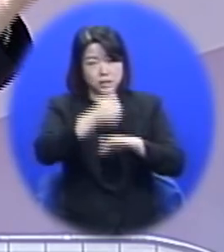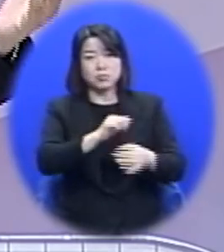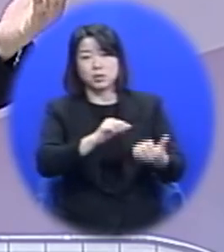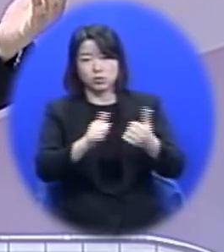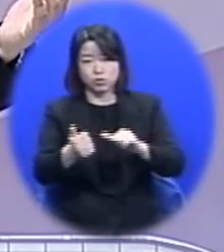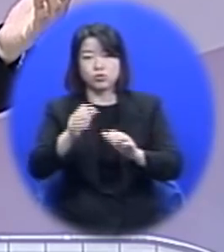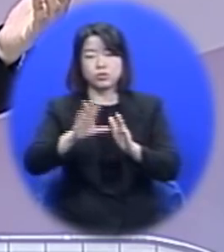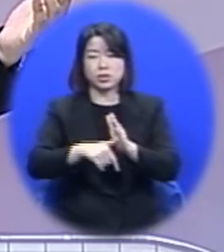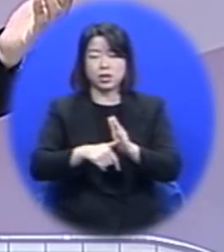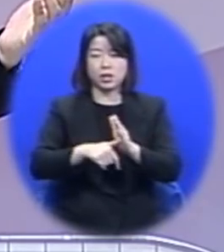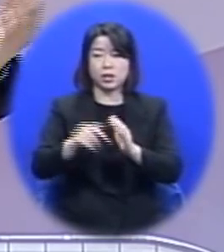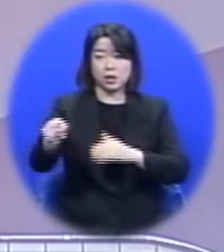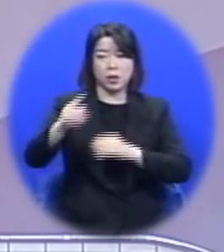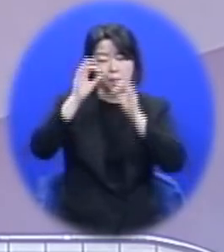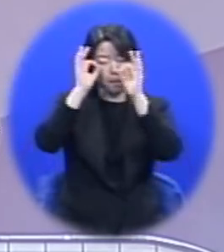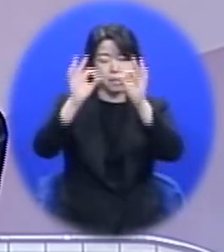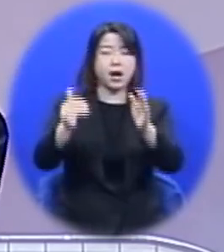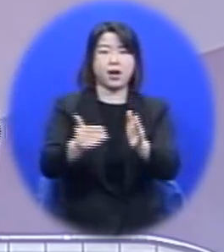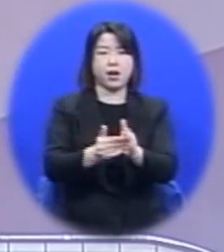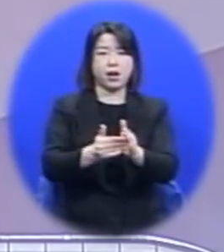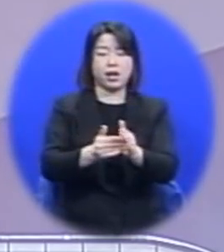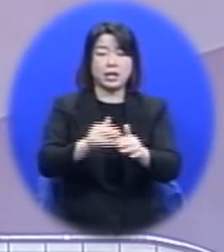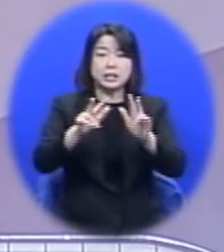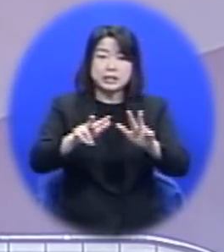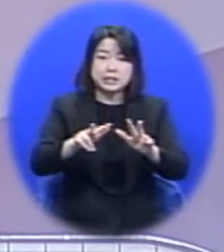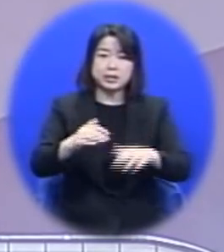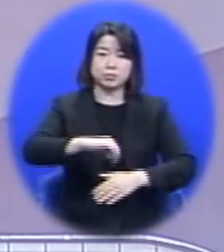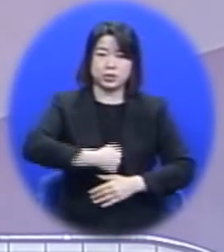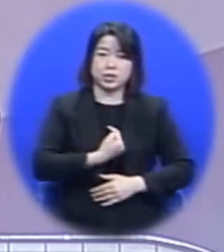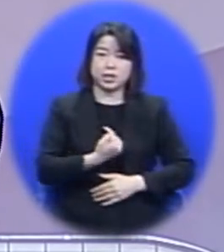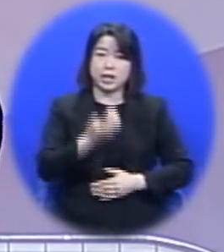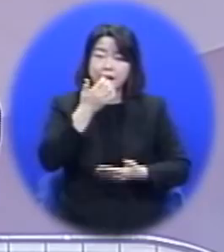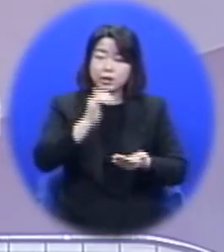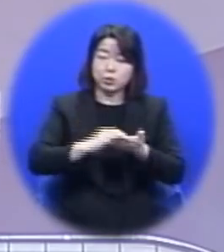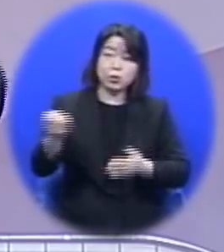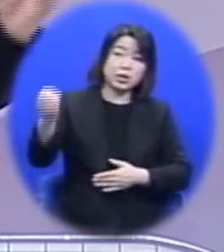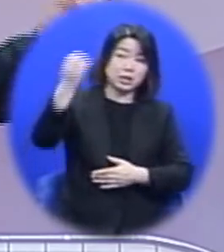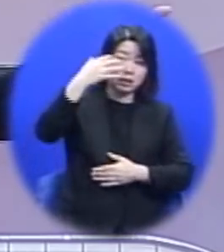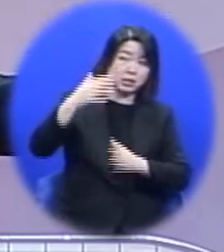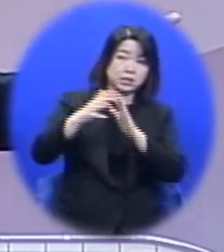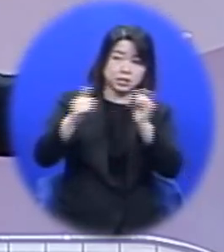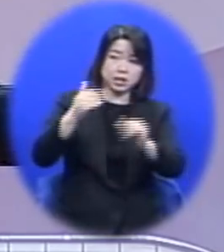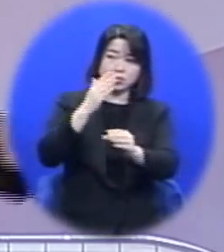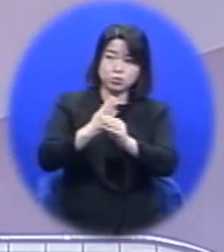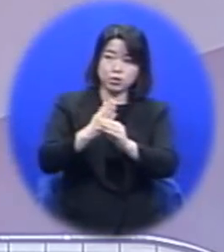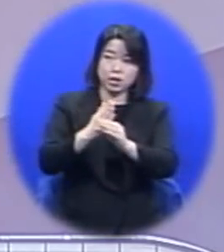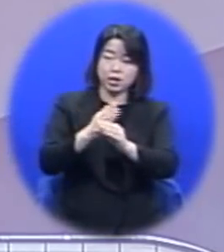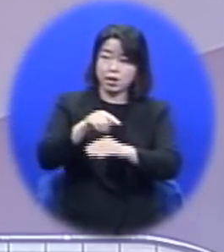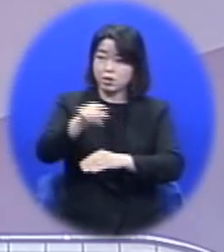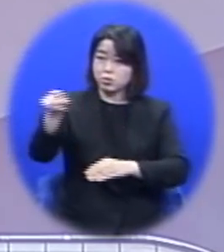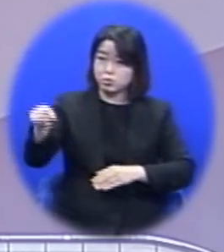본 거예요. 지금 자기에게 돌을 던지는 그 사람들 중에 천국에서 만날